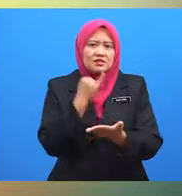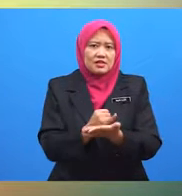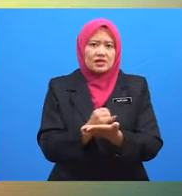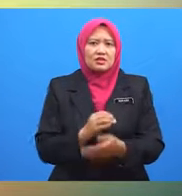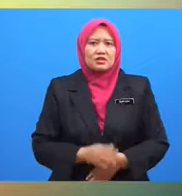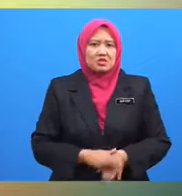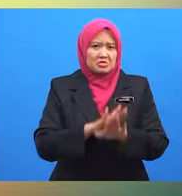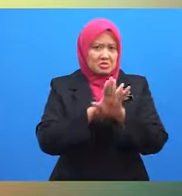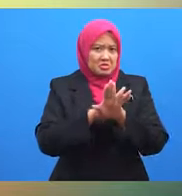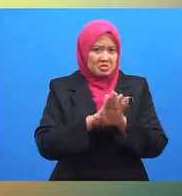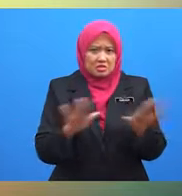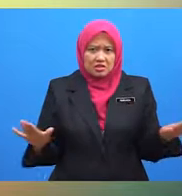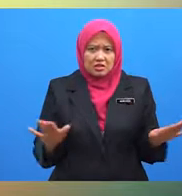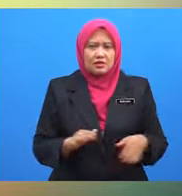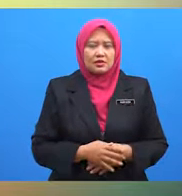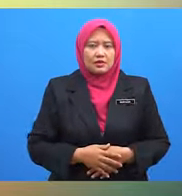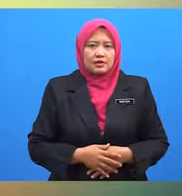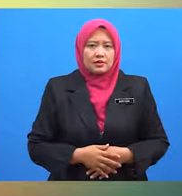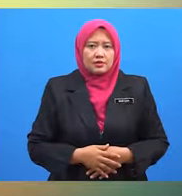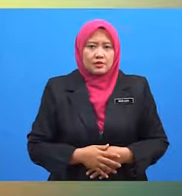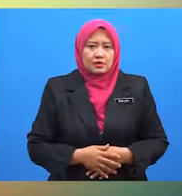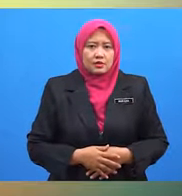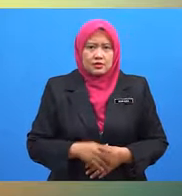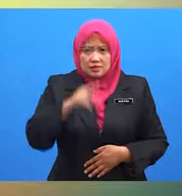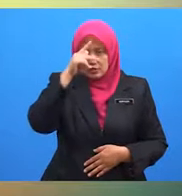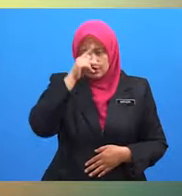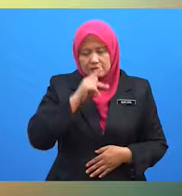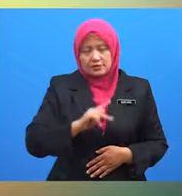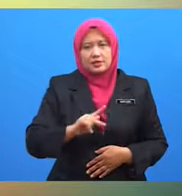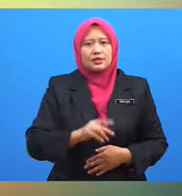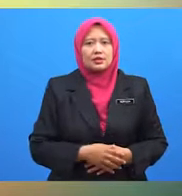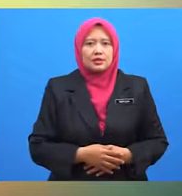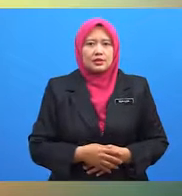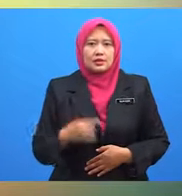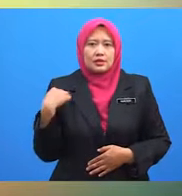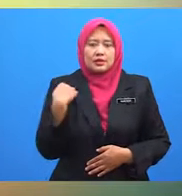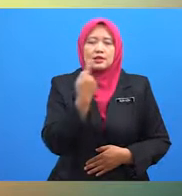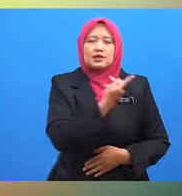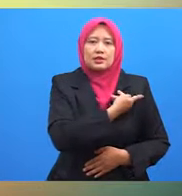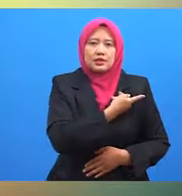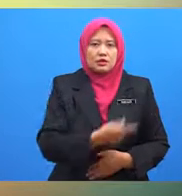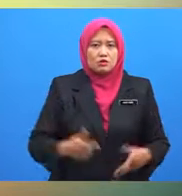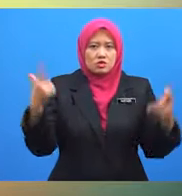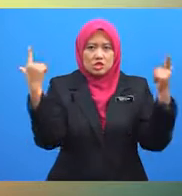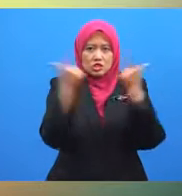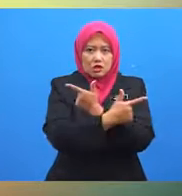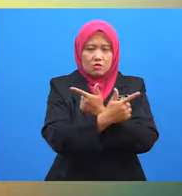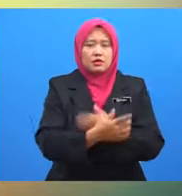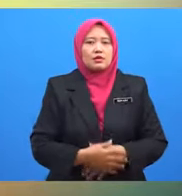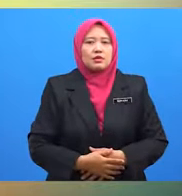jahat, jangan, kait, kasihan, kita,